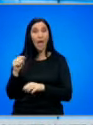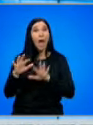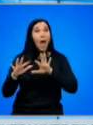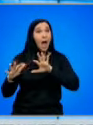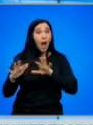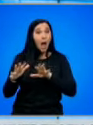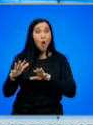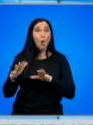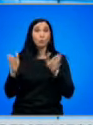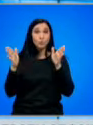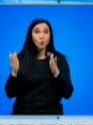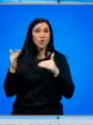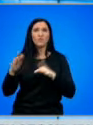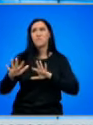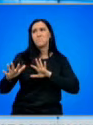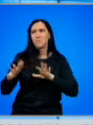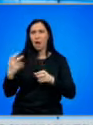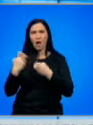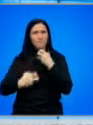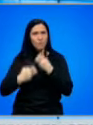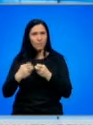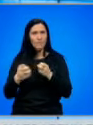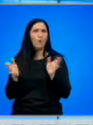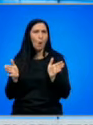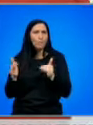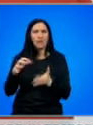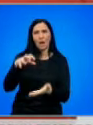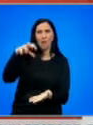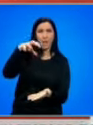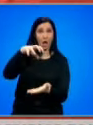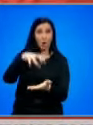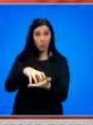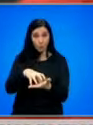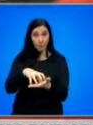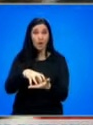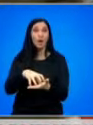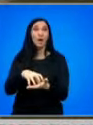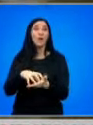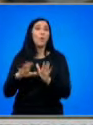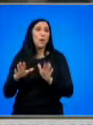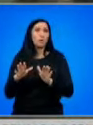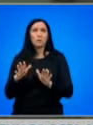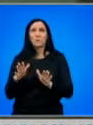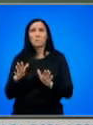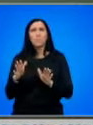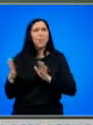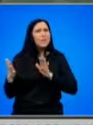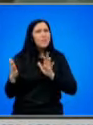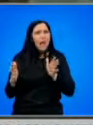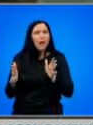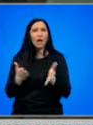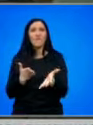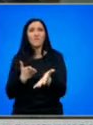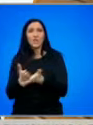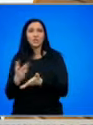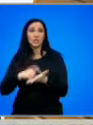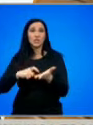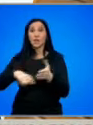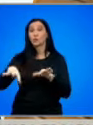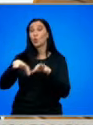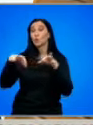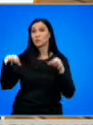Ако идентифицираме някакъв проблем, определена група, която е по някакъв начин засегната от